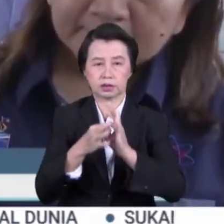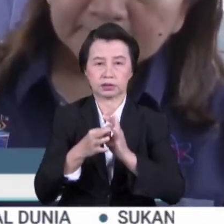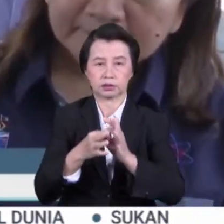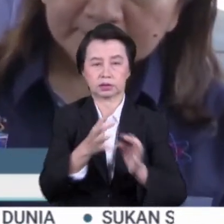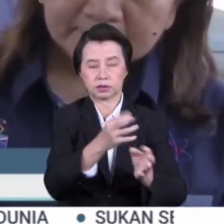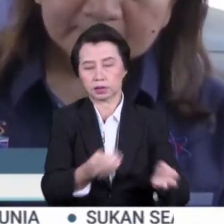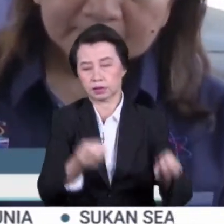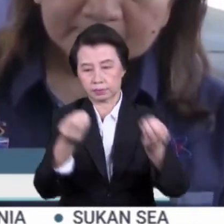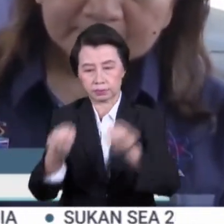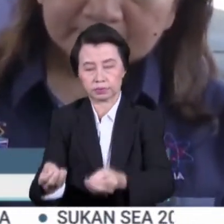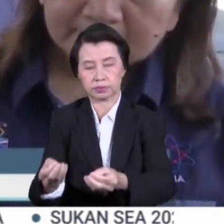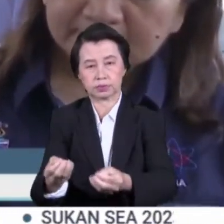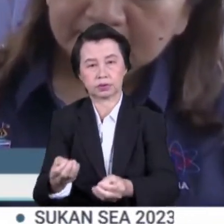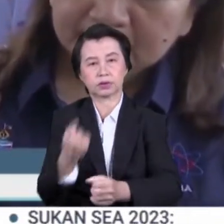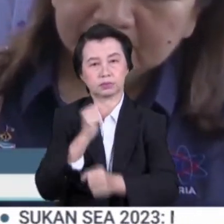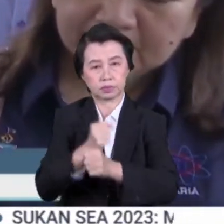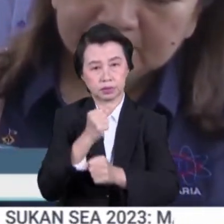menawarkan